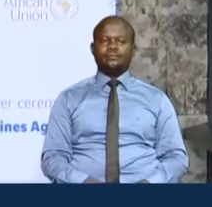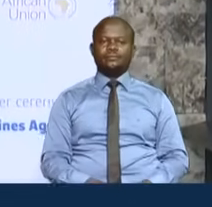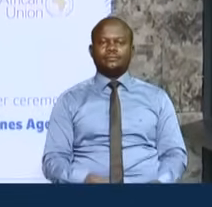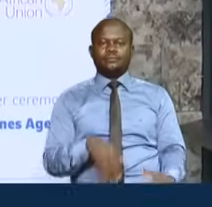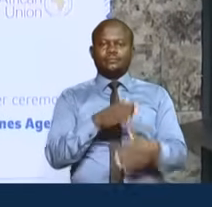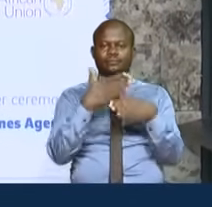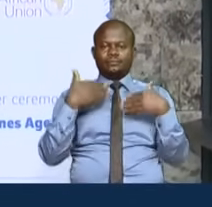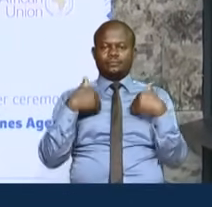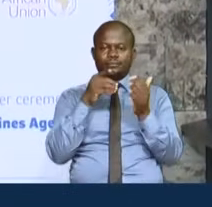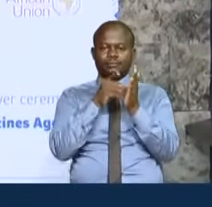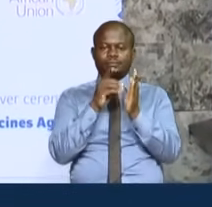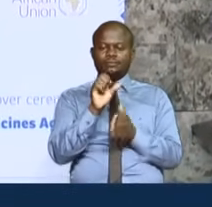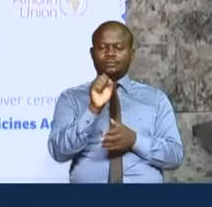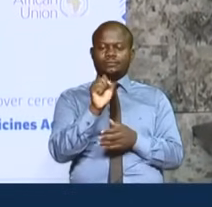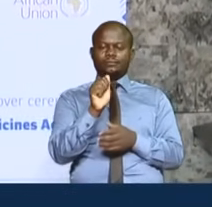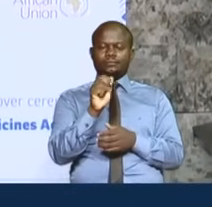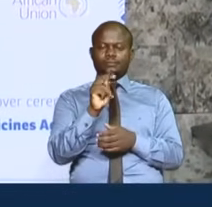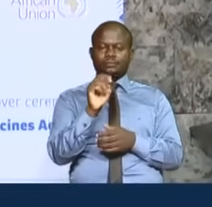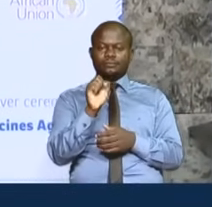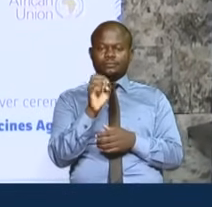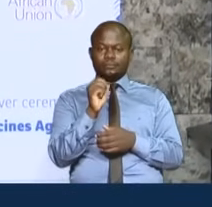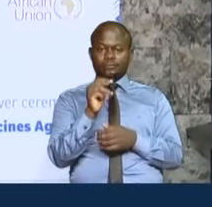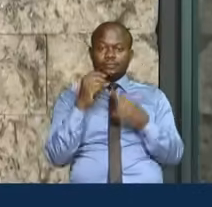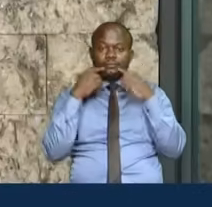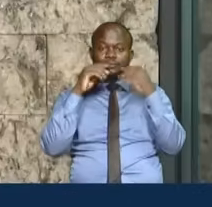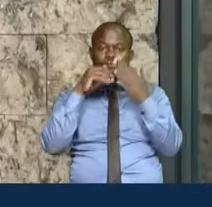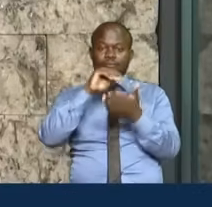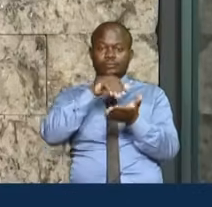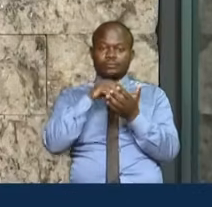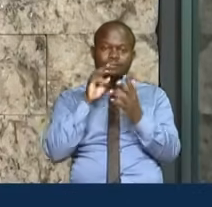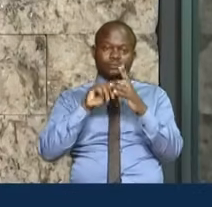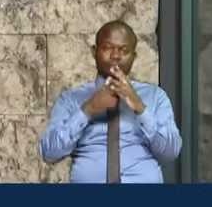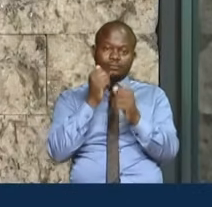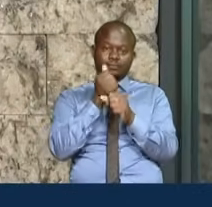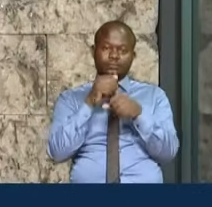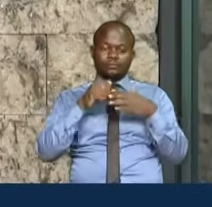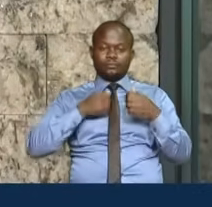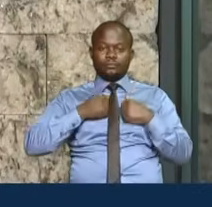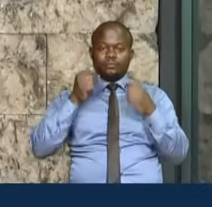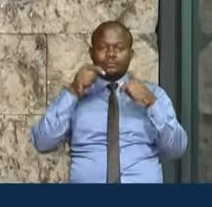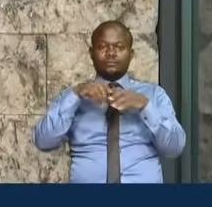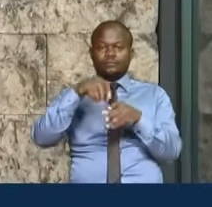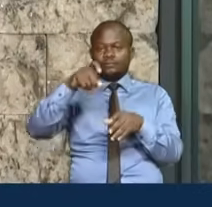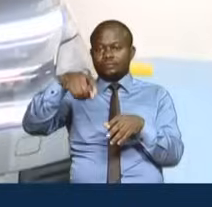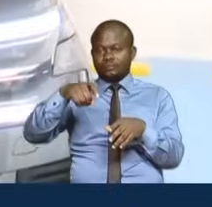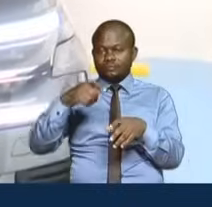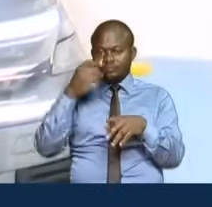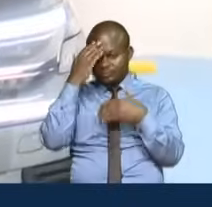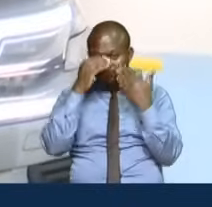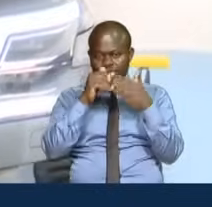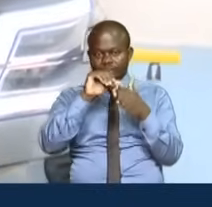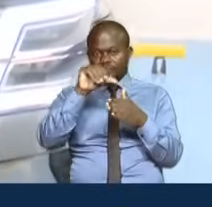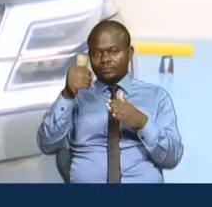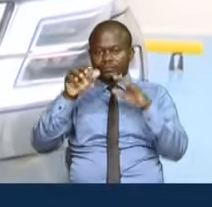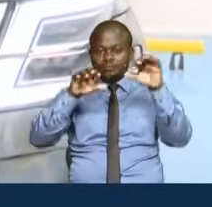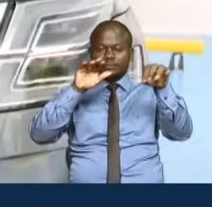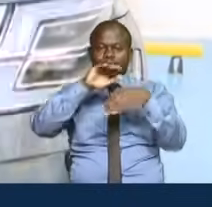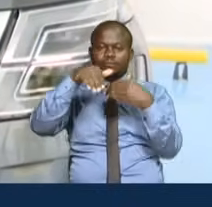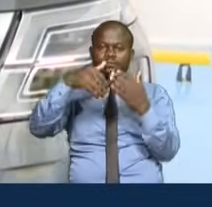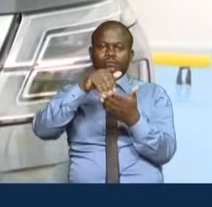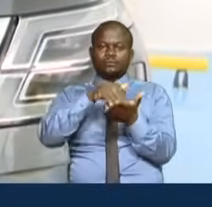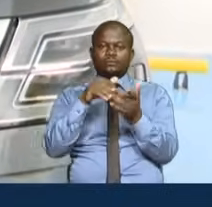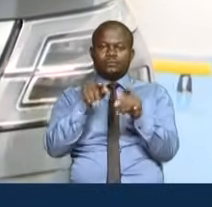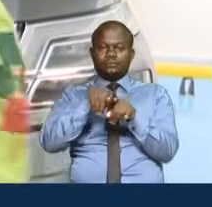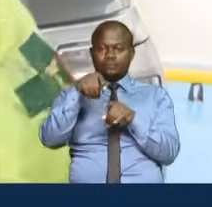Minisitiri w'ubuzima Dr Nsanzimana Sabe yavuze ko iki kigo kigiye gutangira gukorera mu Rwanda kije gikenewe, kuko ku yindi migabane hari ibigo